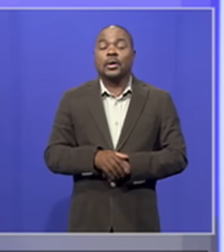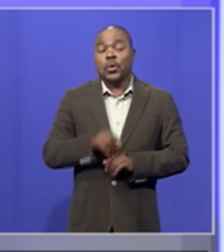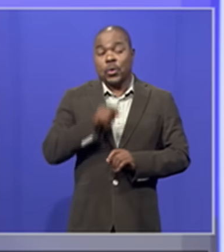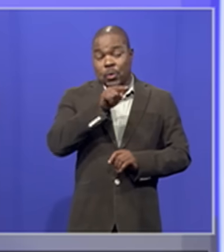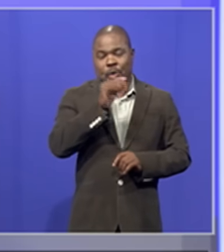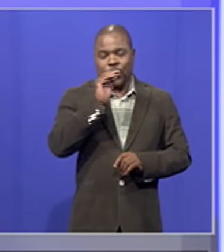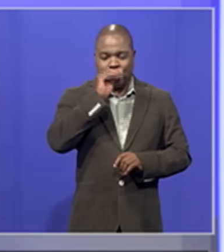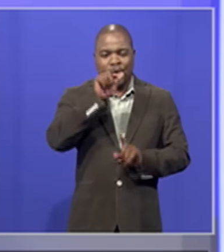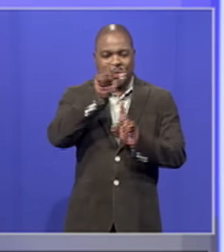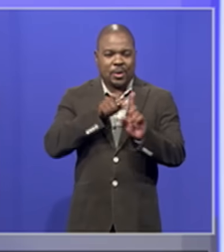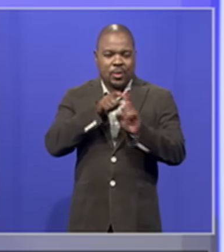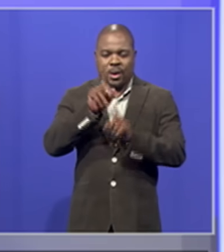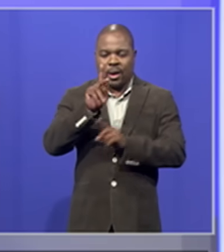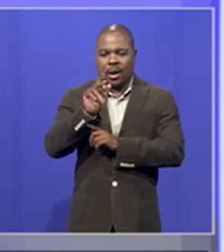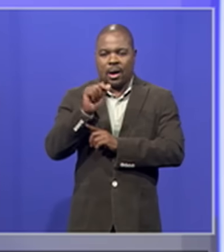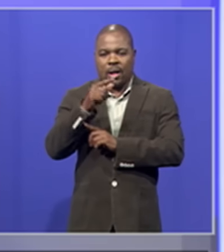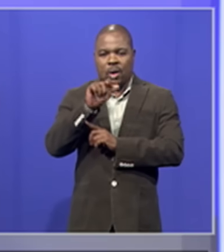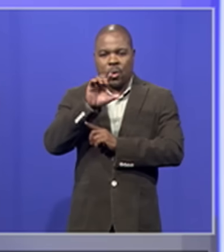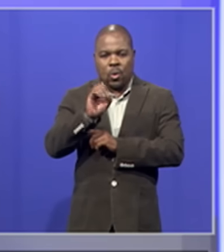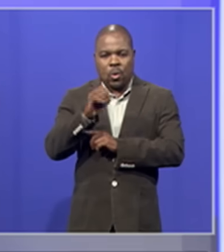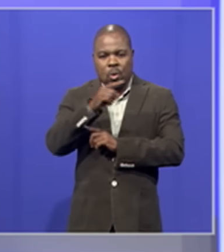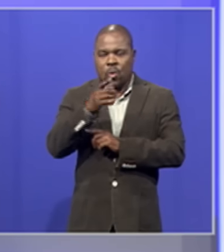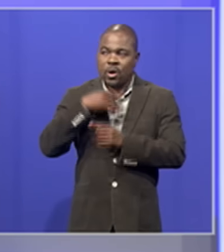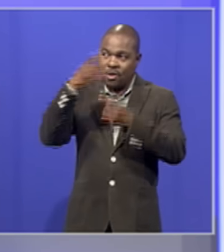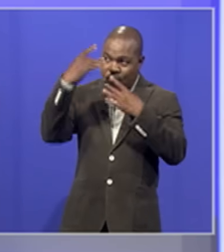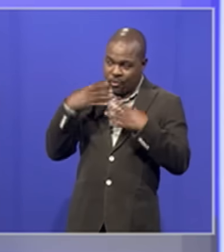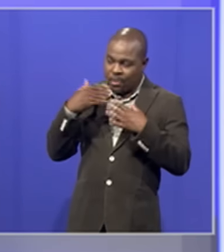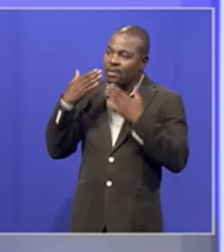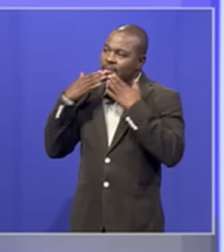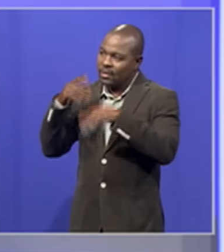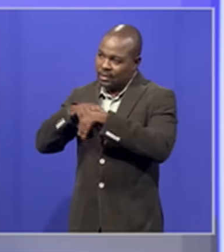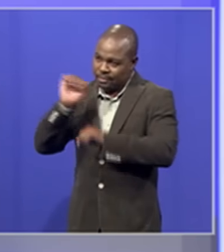wa rena wa SABC re lebogile nako ya rena le tshedimošo yotlhe.